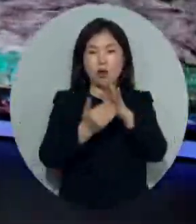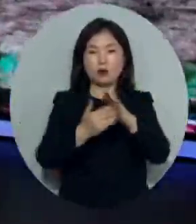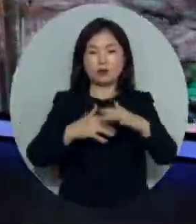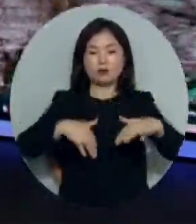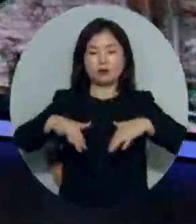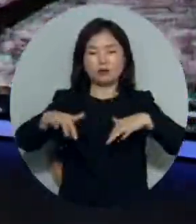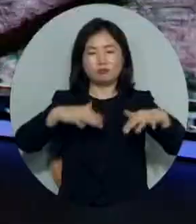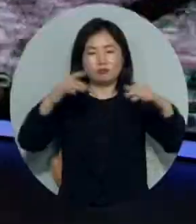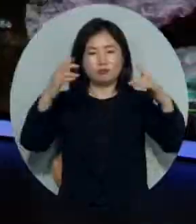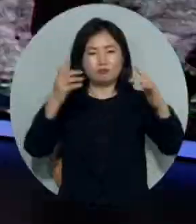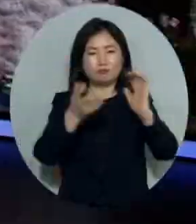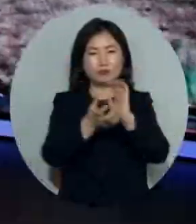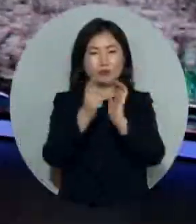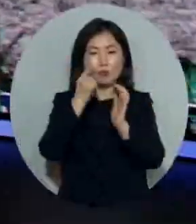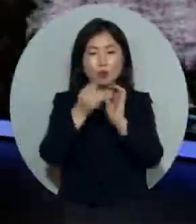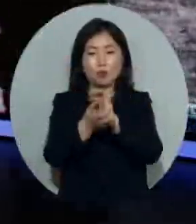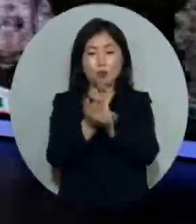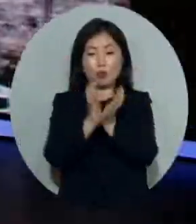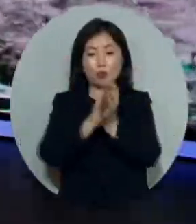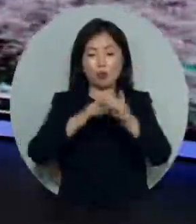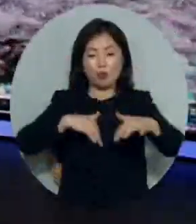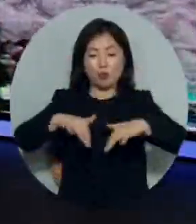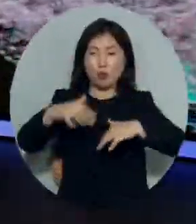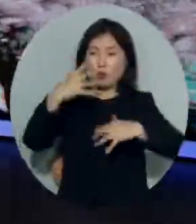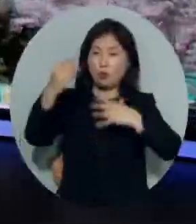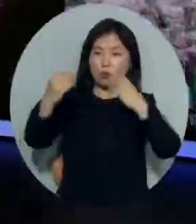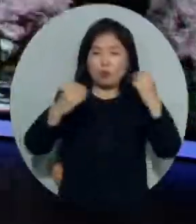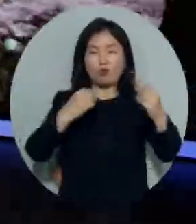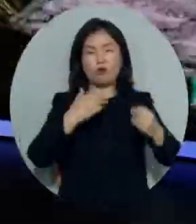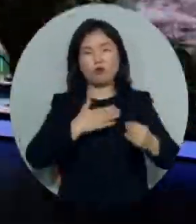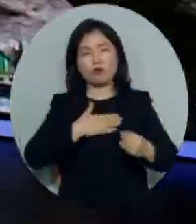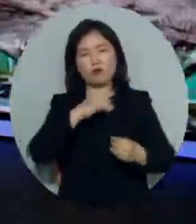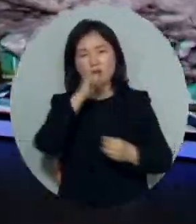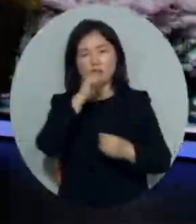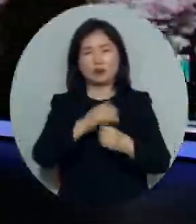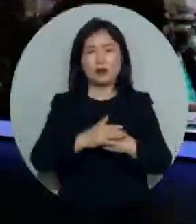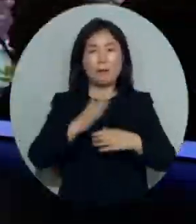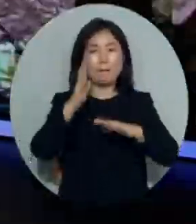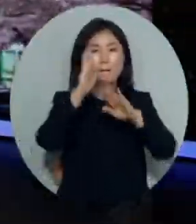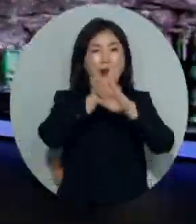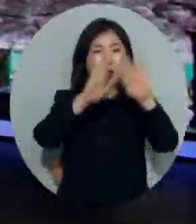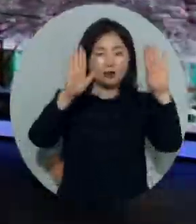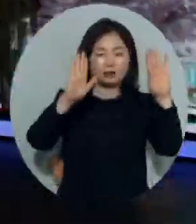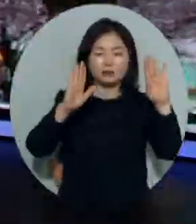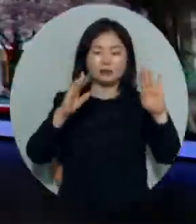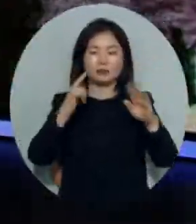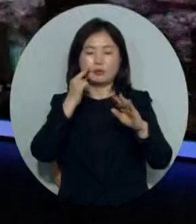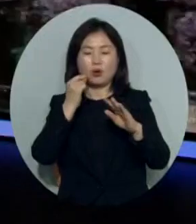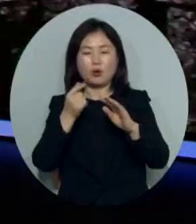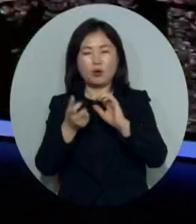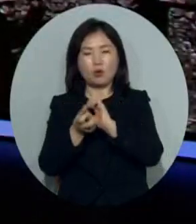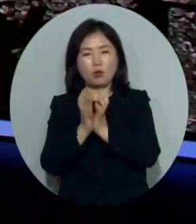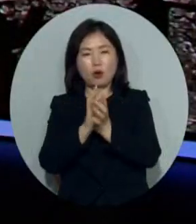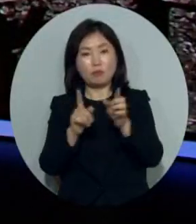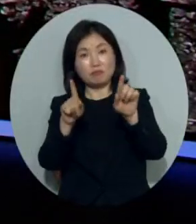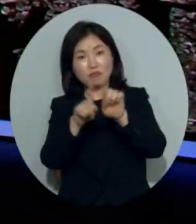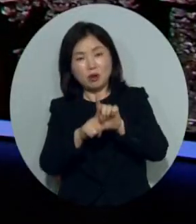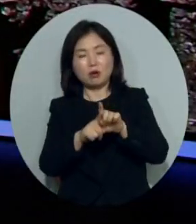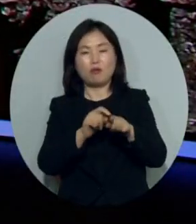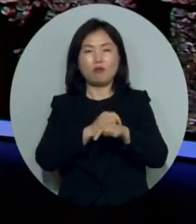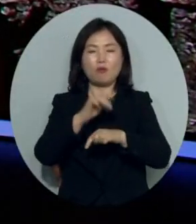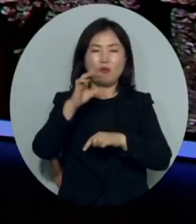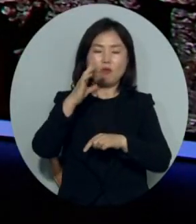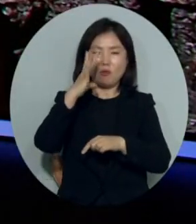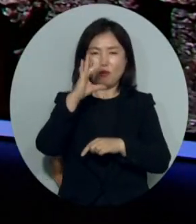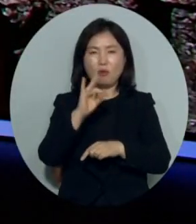거리에 흐드러지게 피어난 벚꽃길에 감탄이 절로 나옵니다. 파란 하늘과 연분홍빛의 벚꽃이 어우러져 화사함이 배가